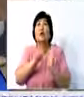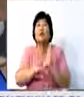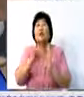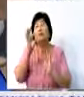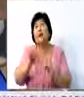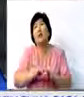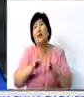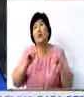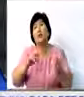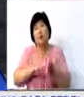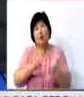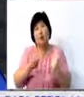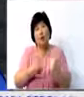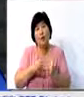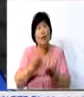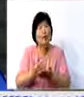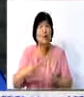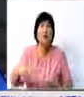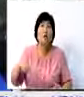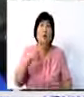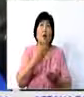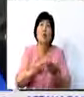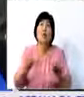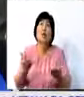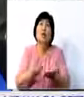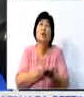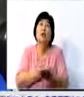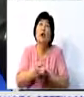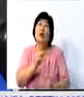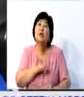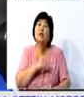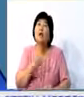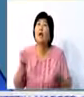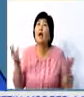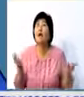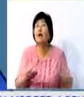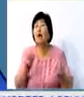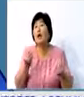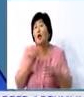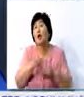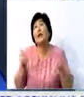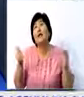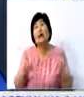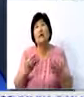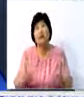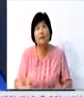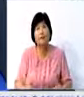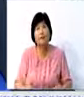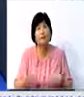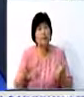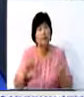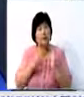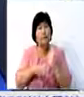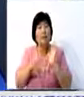дейін жеткізуді жоспарлаған. Осы республикалық көрсеткішке жетуге бағытталған жұмыстар үшін қажетті қаржы көлемінде нақтыланды. Қазір 78